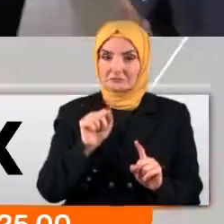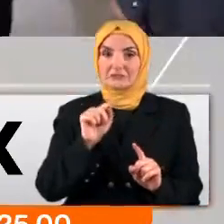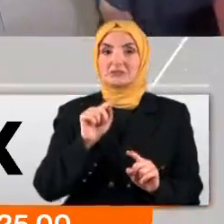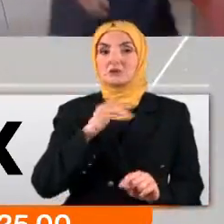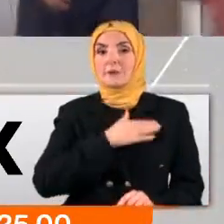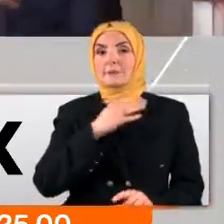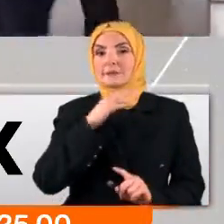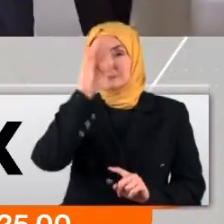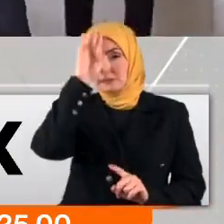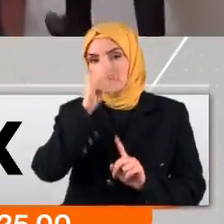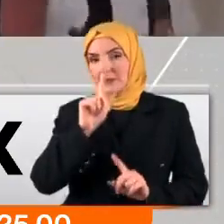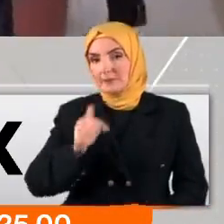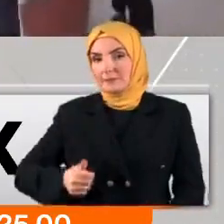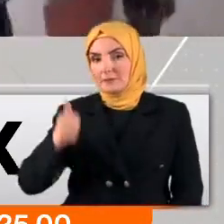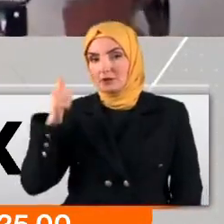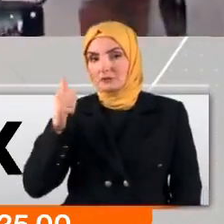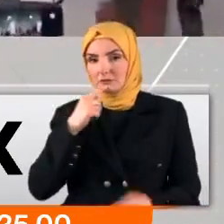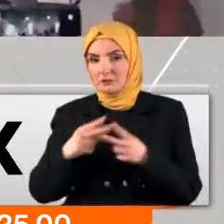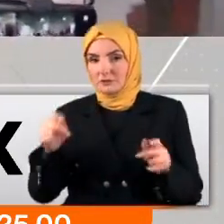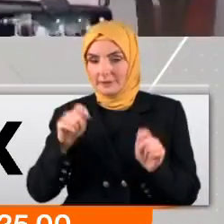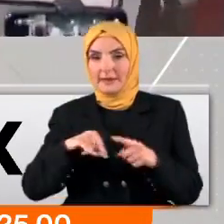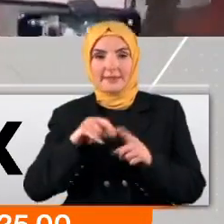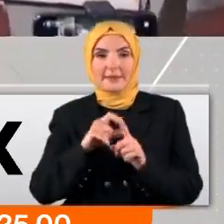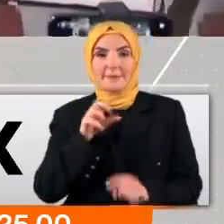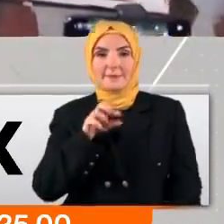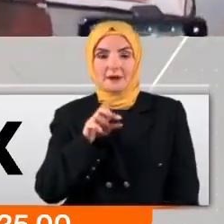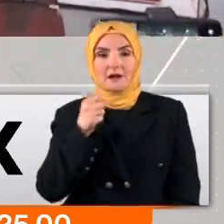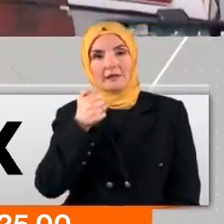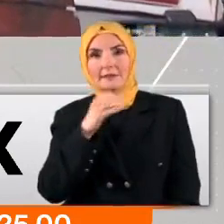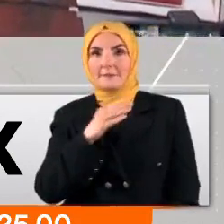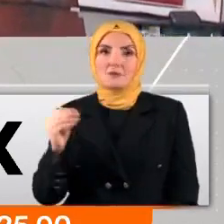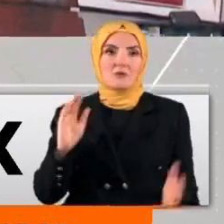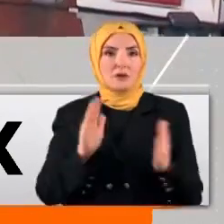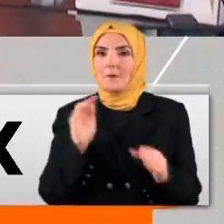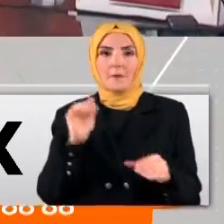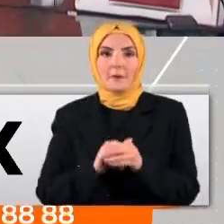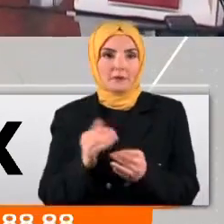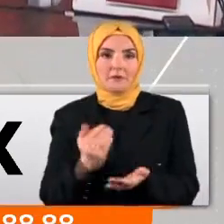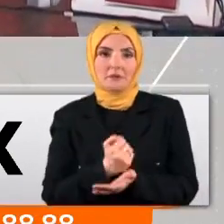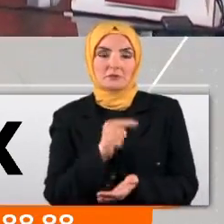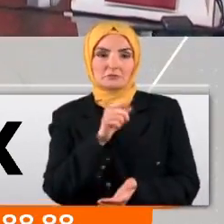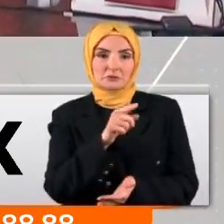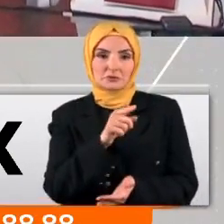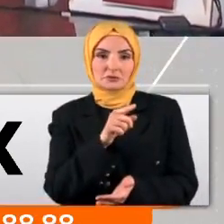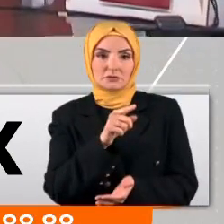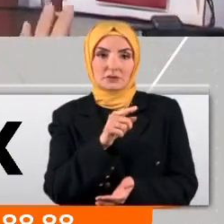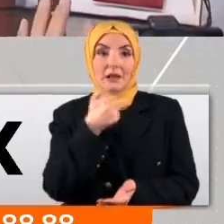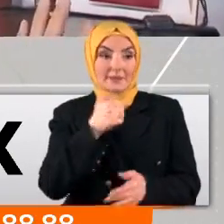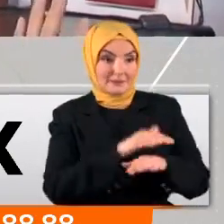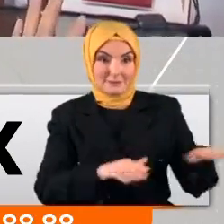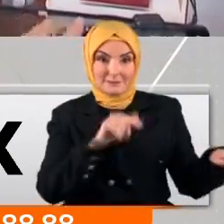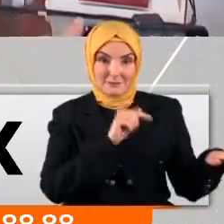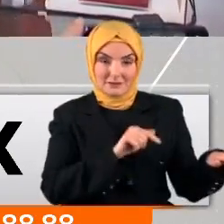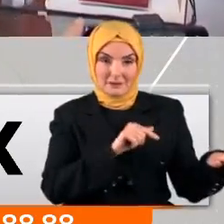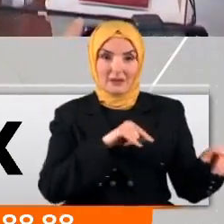verdi. HDP 6 milyona yakın oy almış bir parti. Altılı masaya 7. 8. 9.